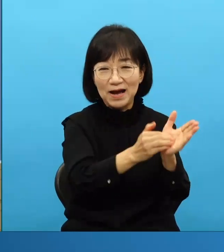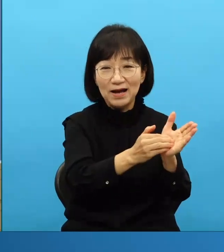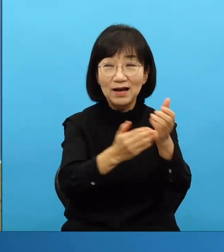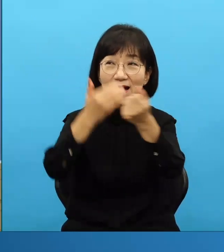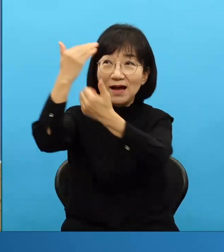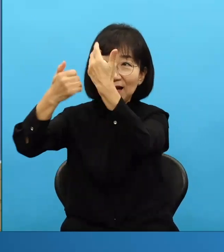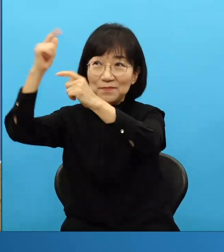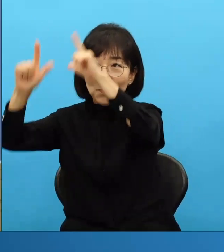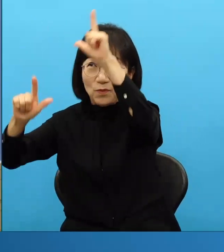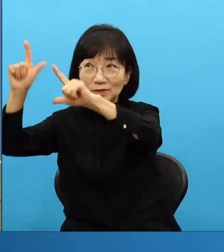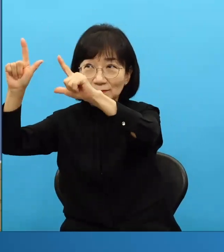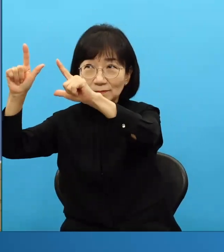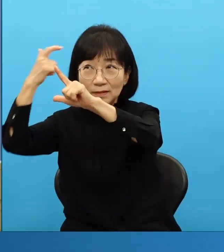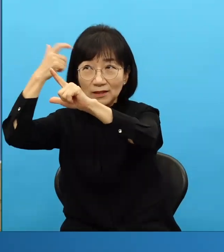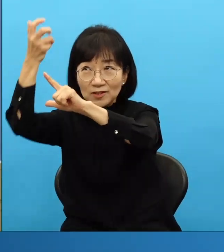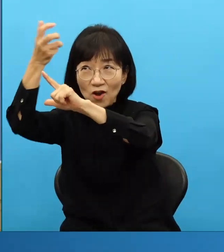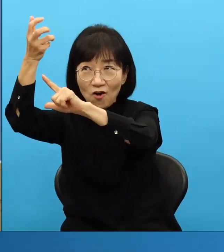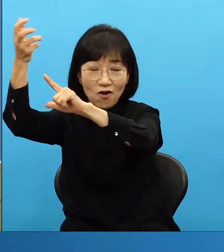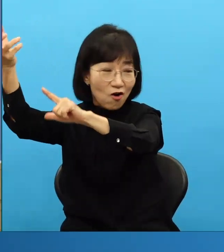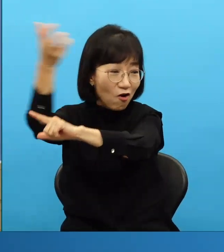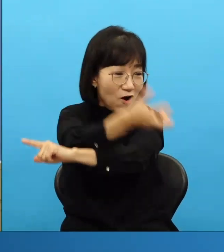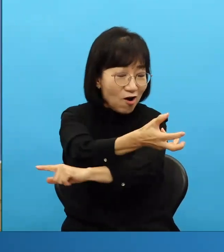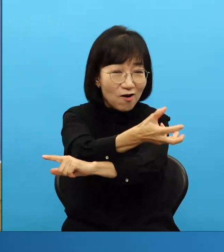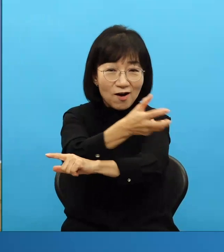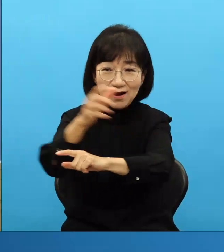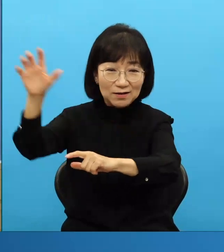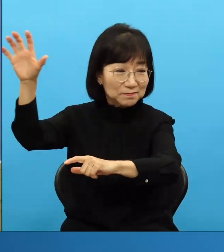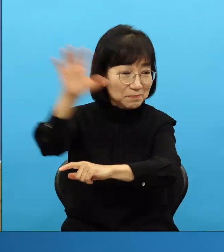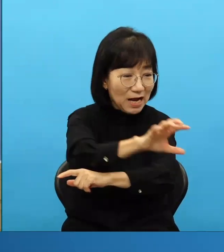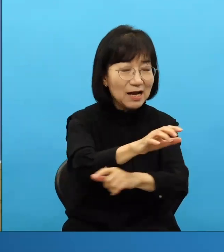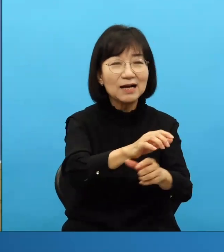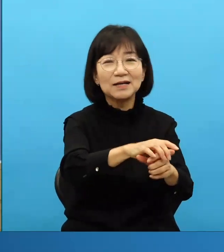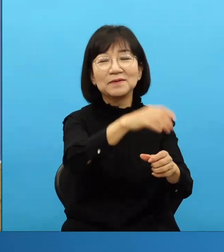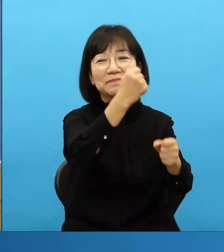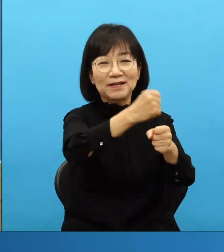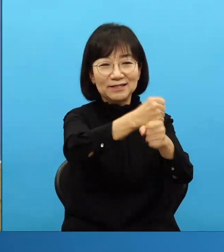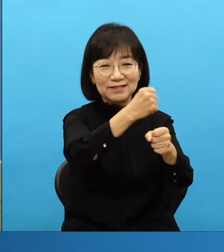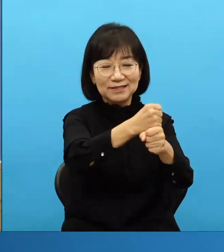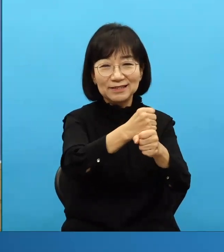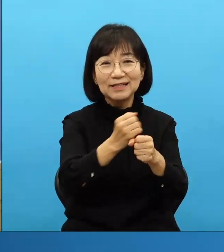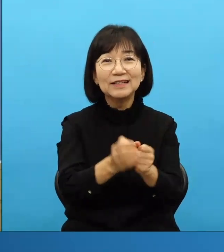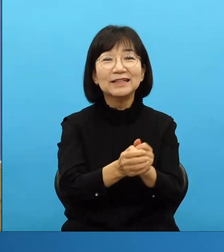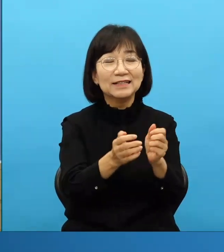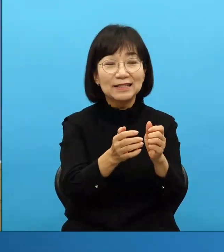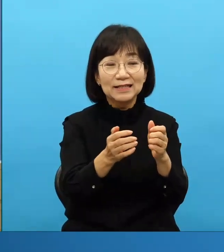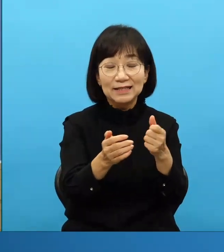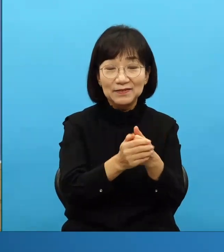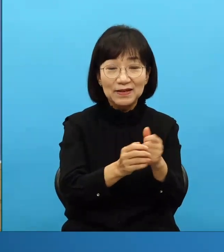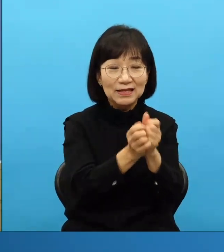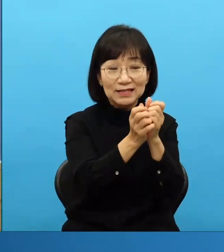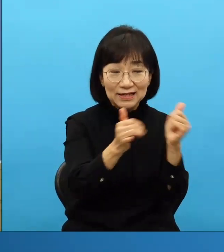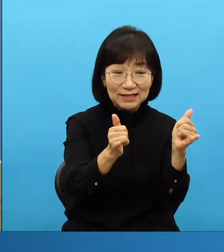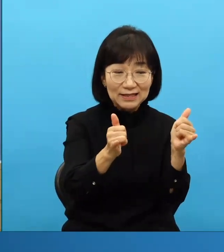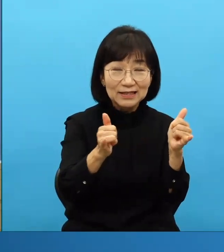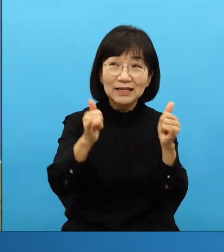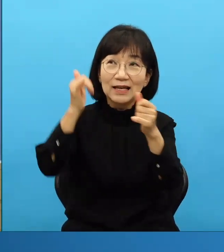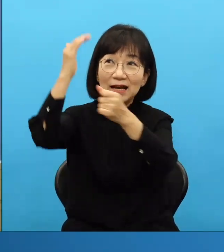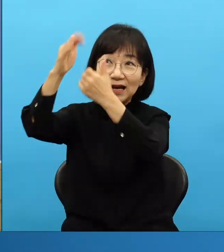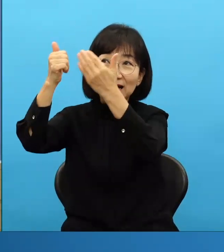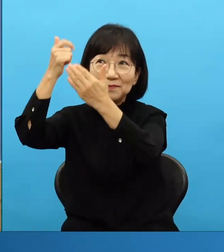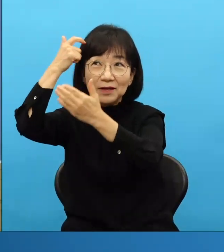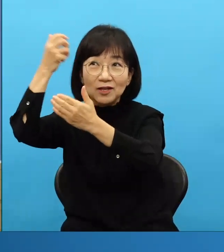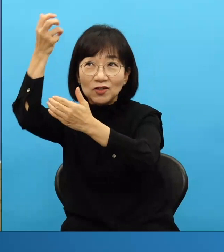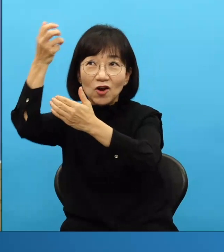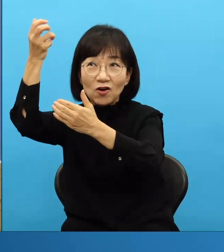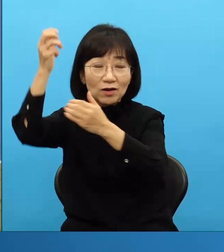담았어요. And then God put his image in 그래서 these humans. 인간이 영적인 존재로 하나님과 영이신 하나님과 소통이 가능하게 되었어요. And so